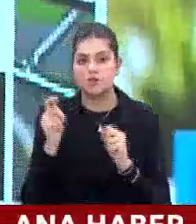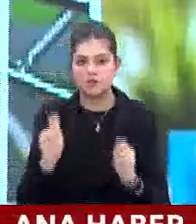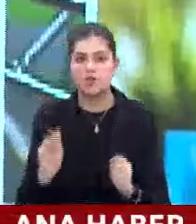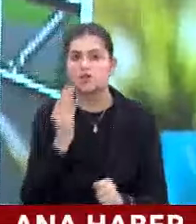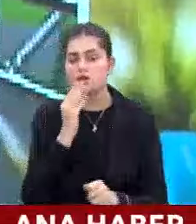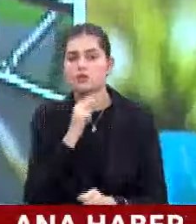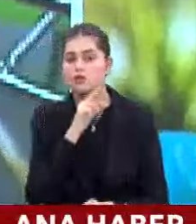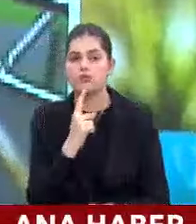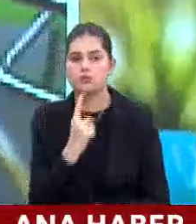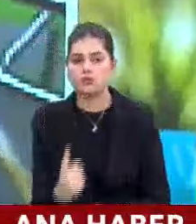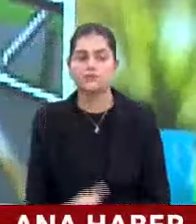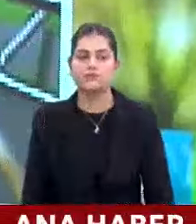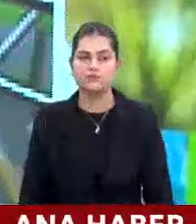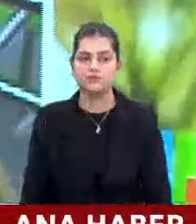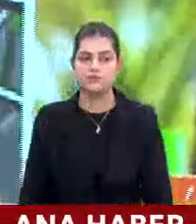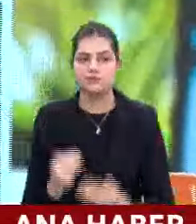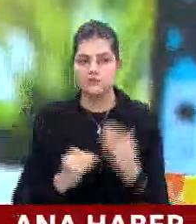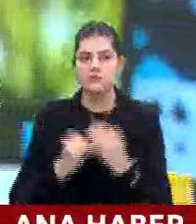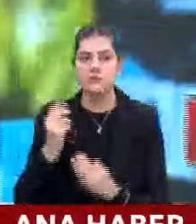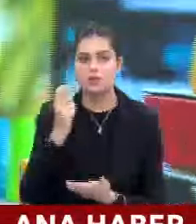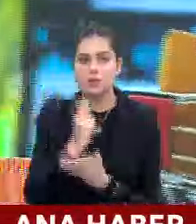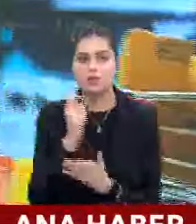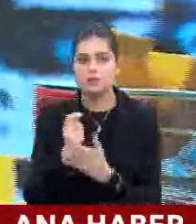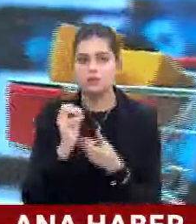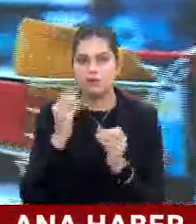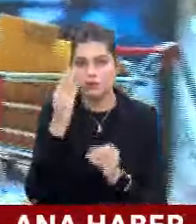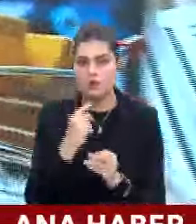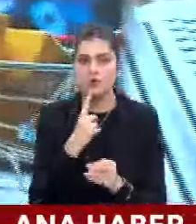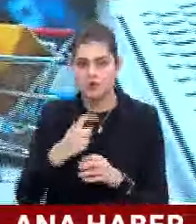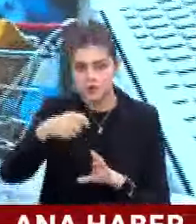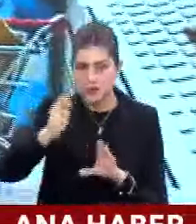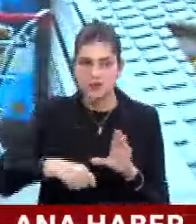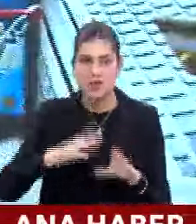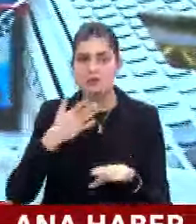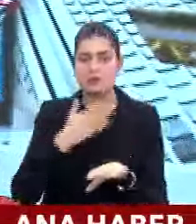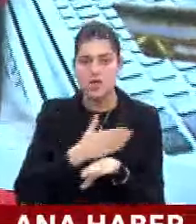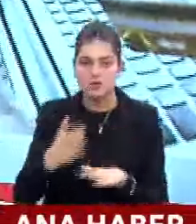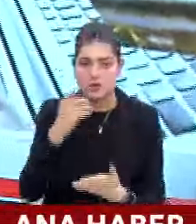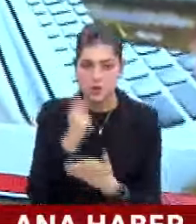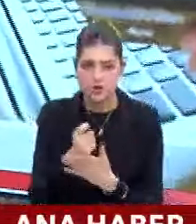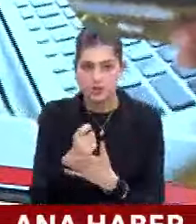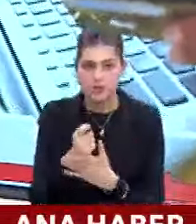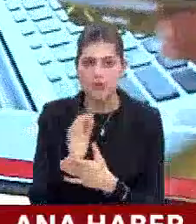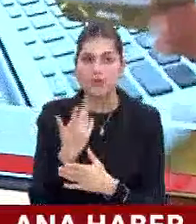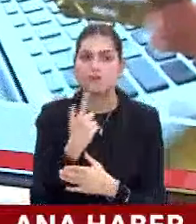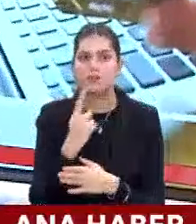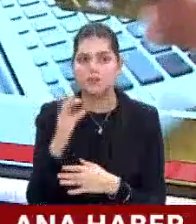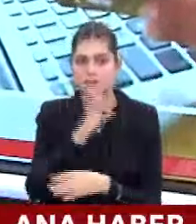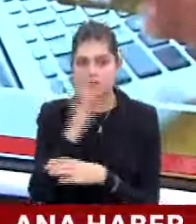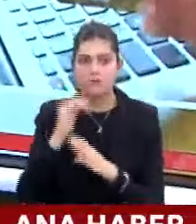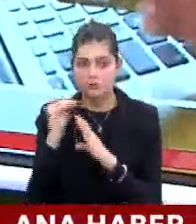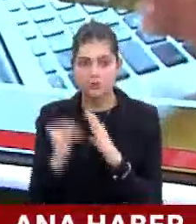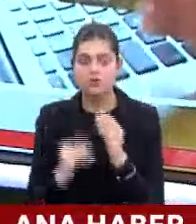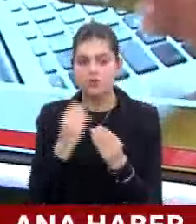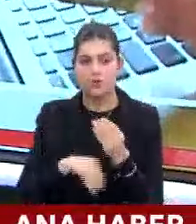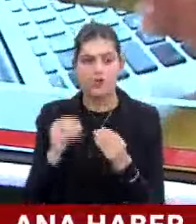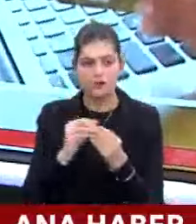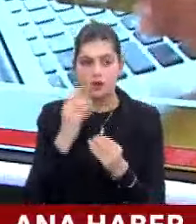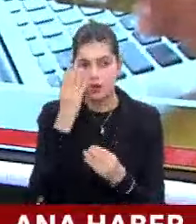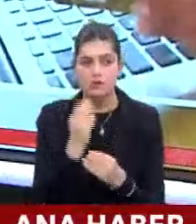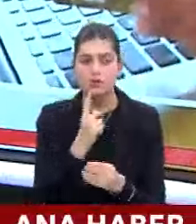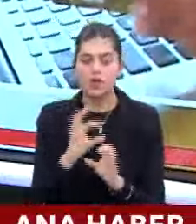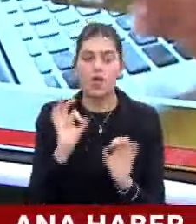gençlerin sayısı. Aşırı harcamayı körükliyor. Krediler hem geç ödeme imkanı hem de sıfır veya düşük faiz imkanı